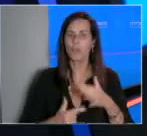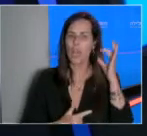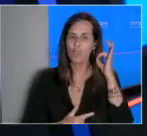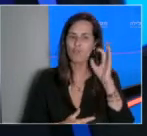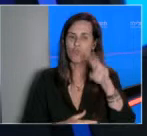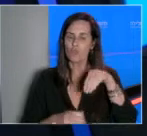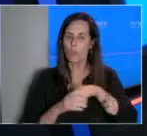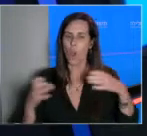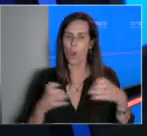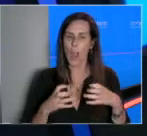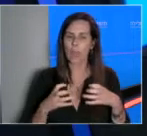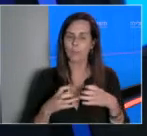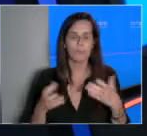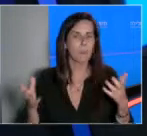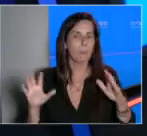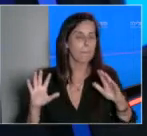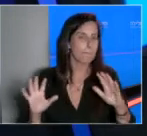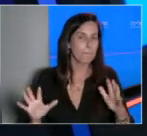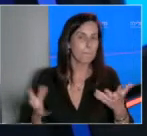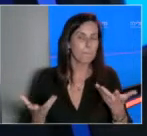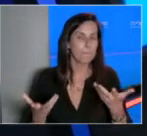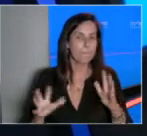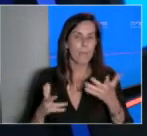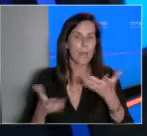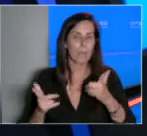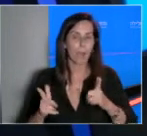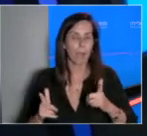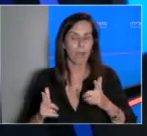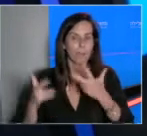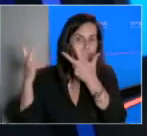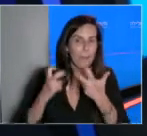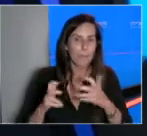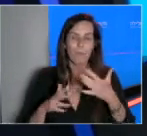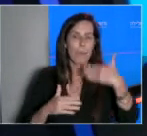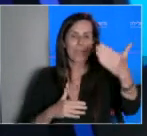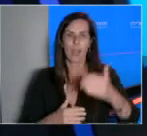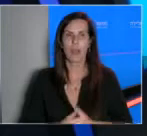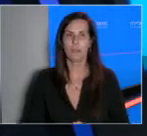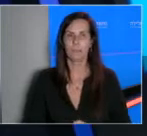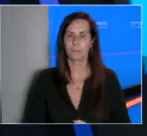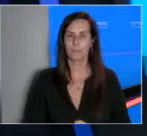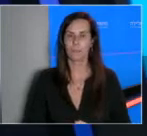הנשים שנמצאות בקואופרטיב, מה הנפח שמצפים ממנו ולאן זה הולך.